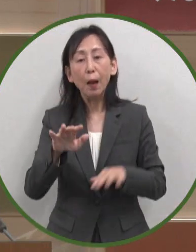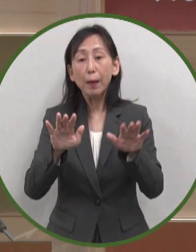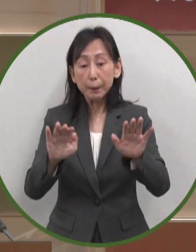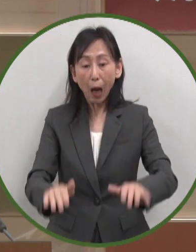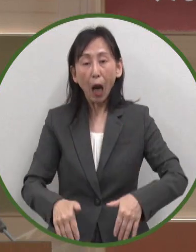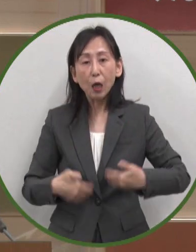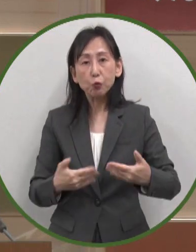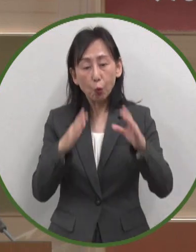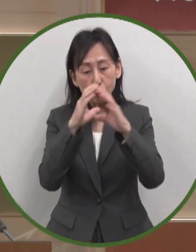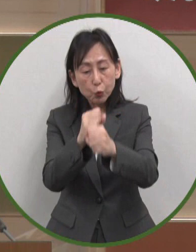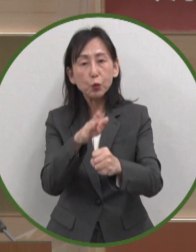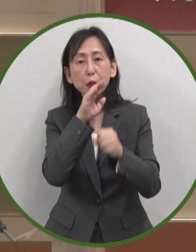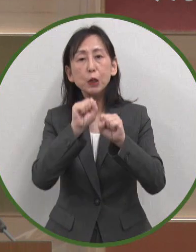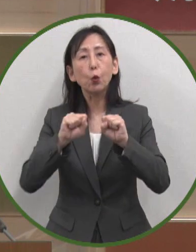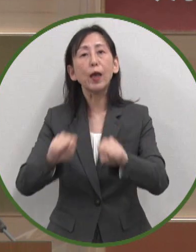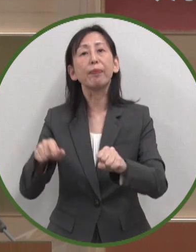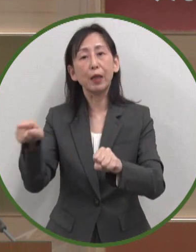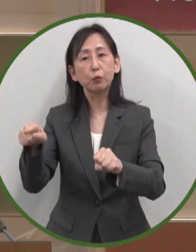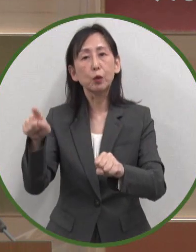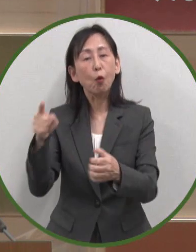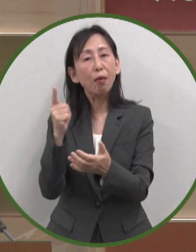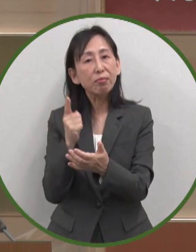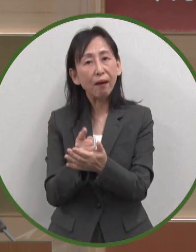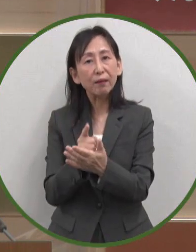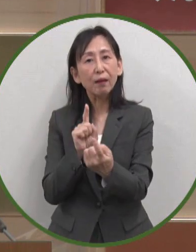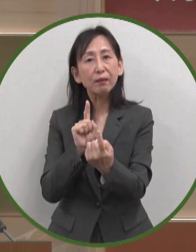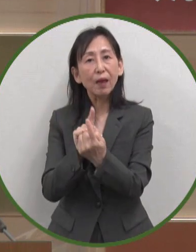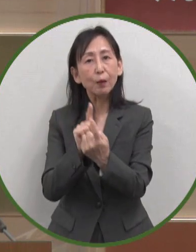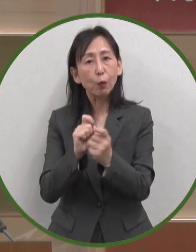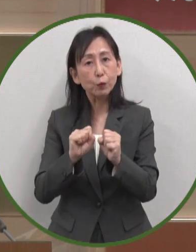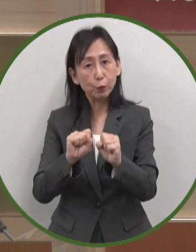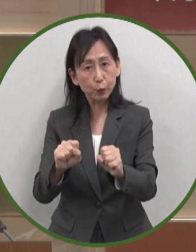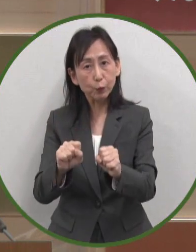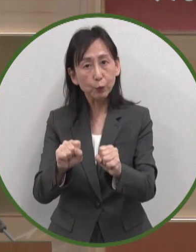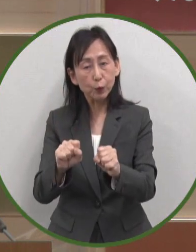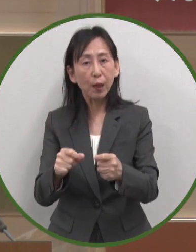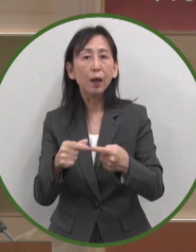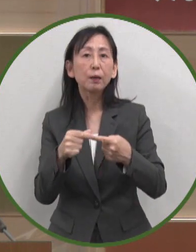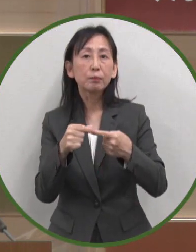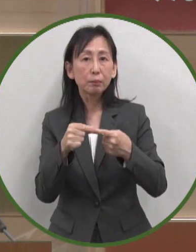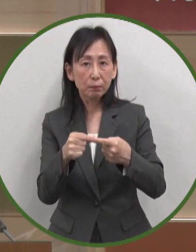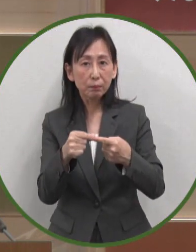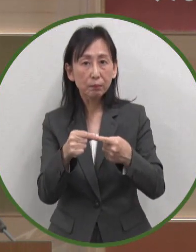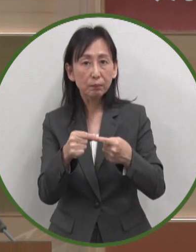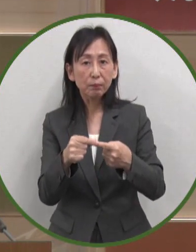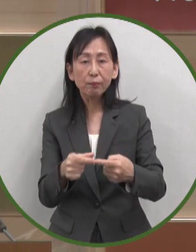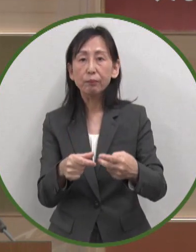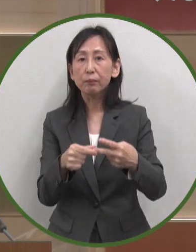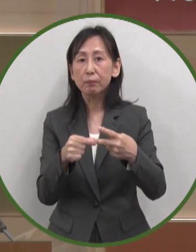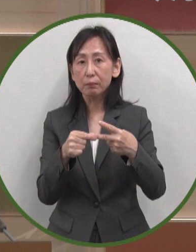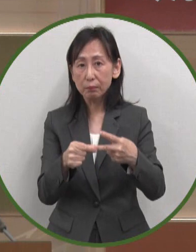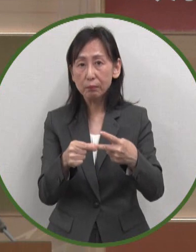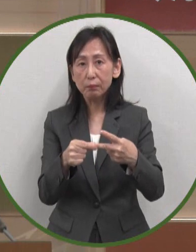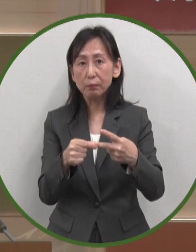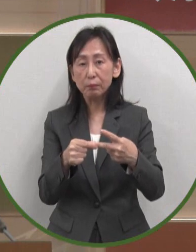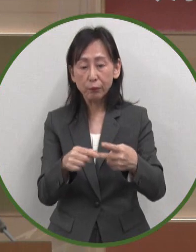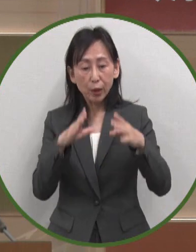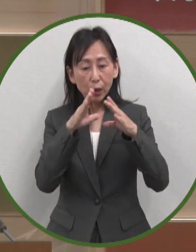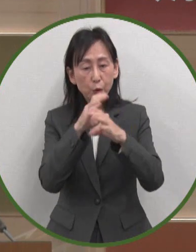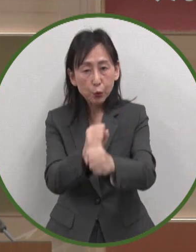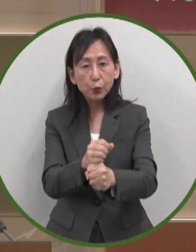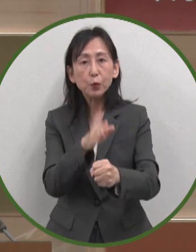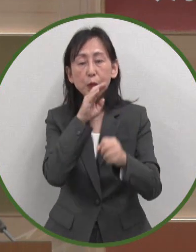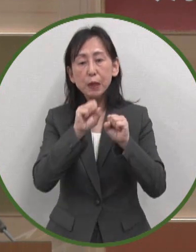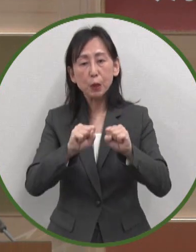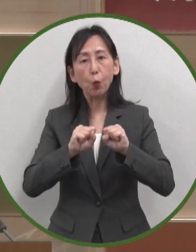ありますから、それで対応するっていうことがオプションの1つで、でオプションの2が集中実施をす